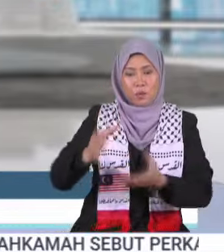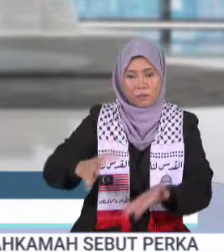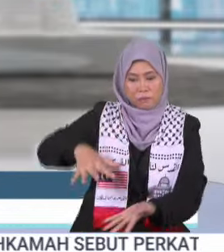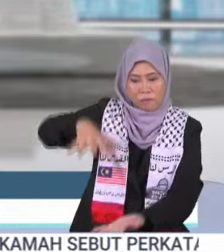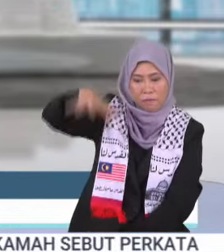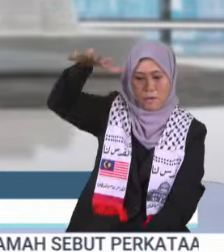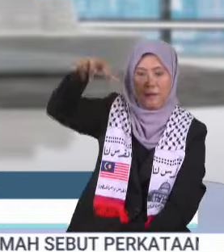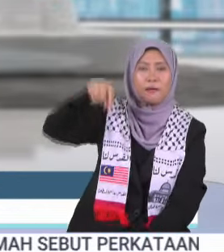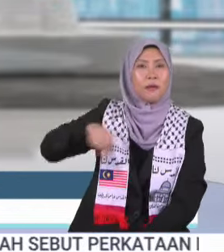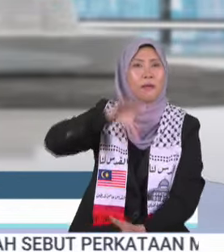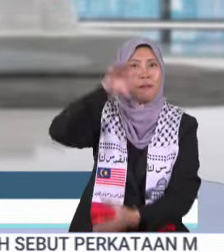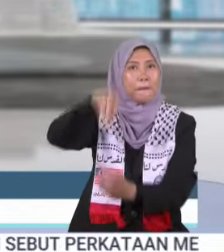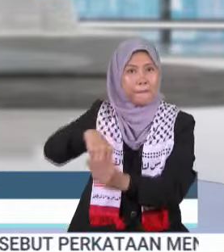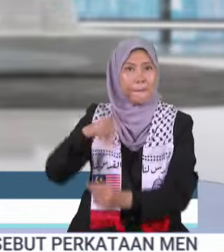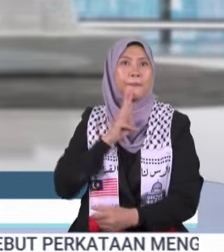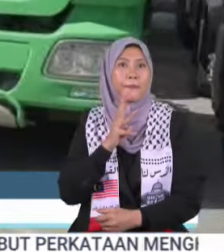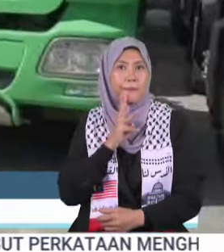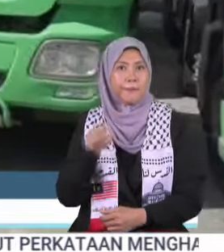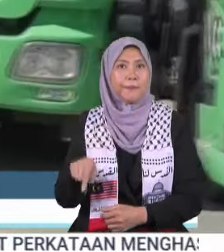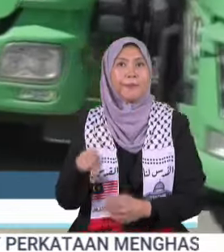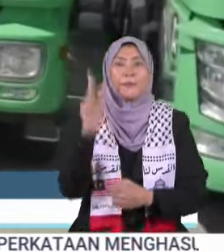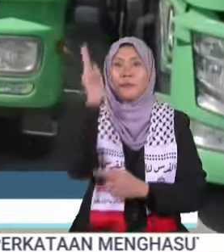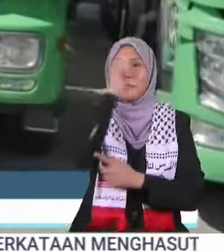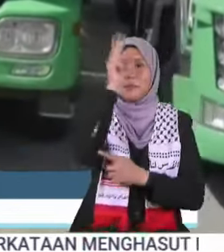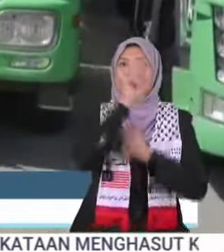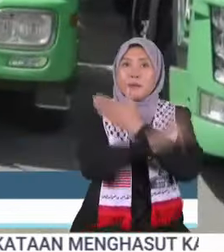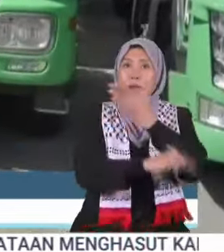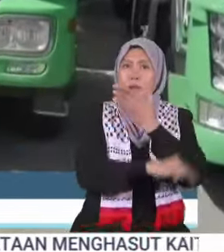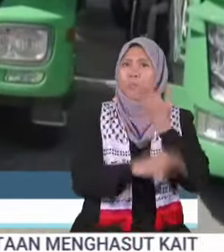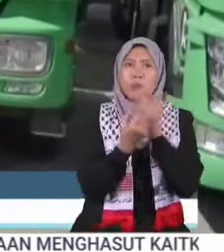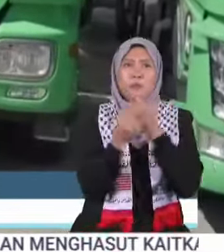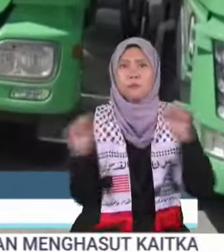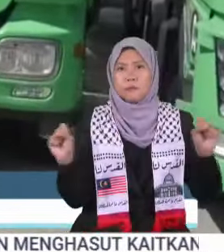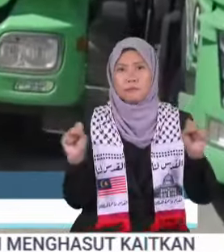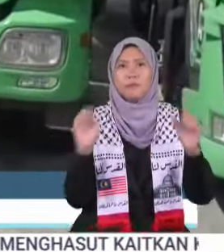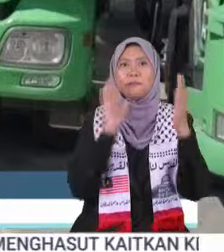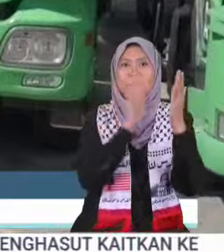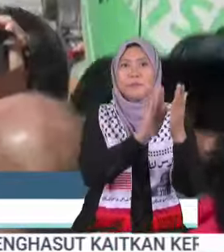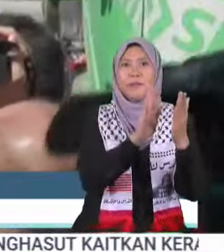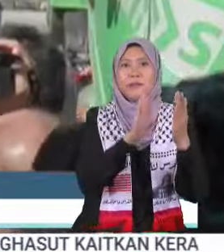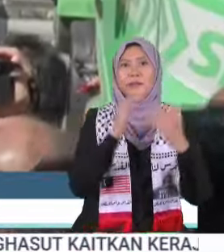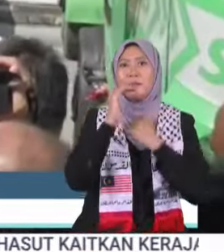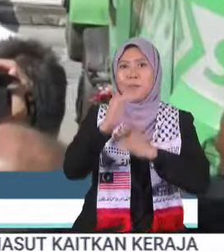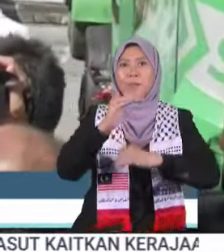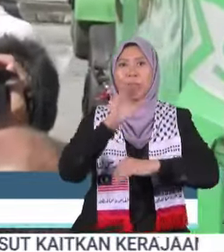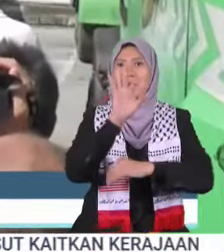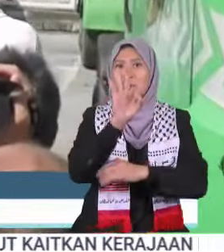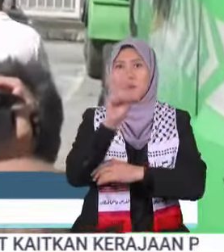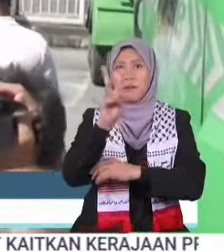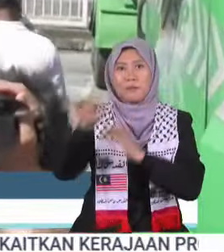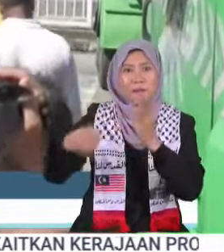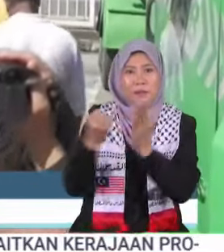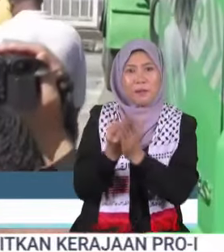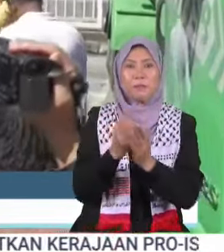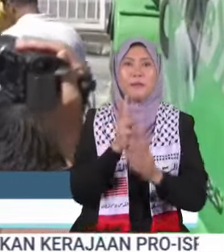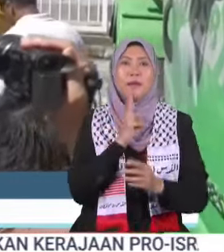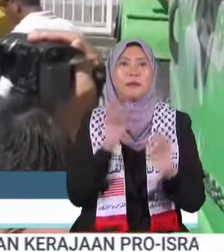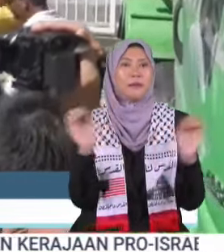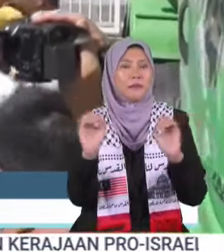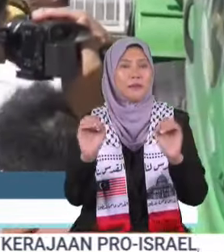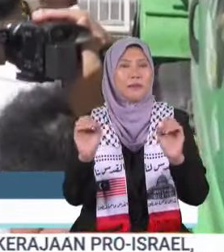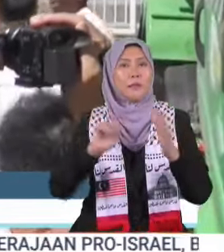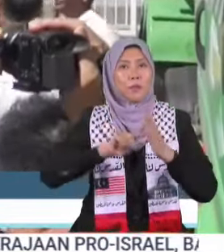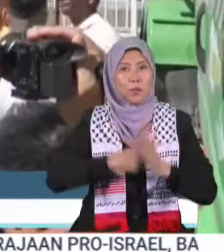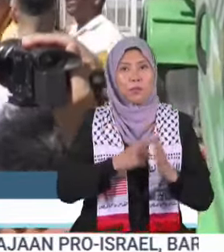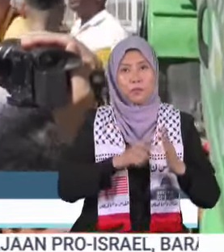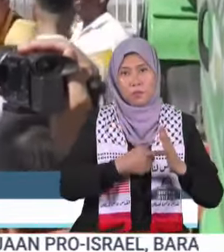diisi dengan air katanya pihak kerajaan Negeri telah bersiapsiaga menghadapi tempoh 96 jam ketiadaan air